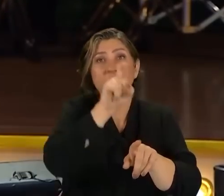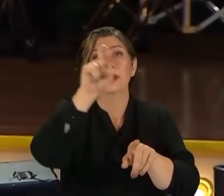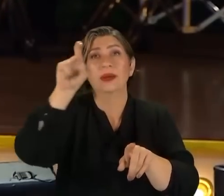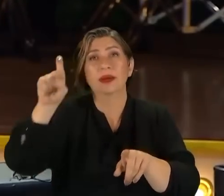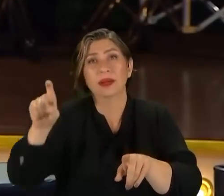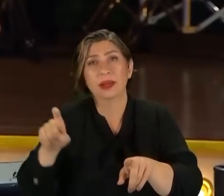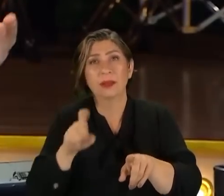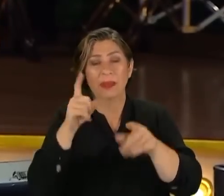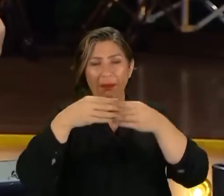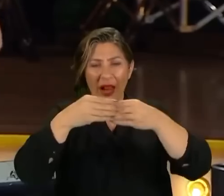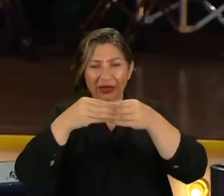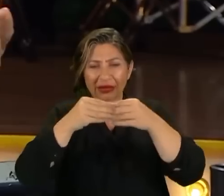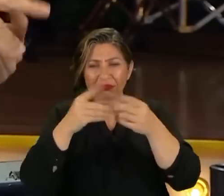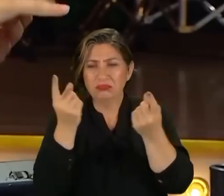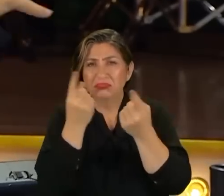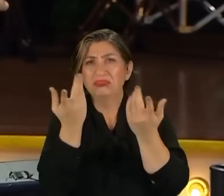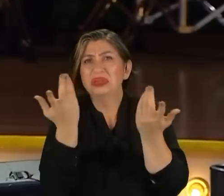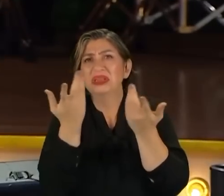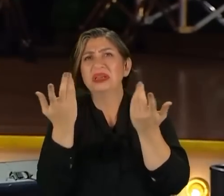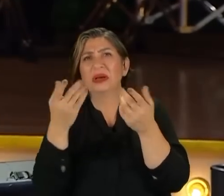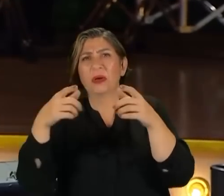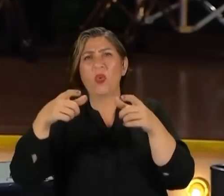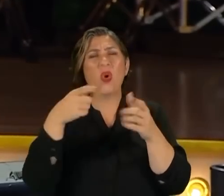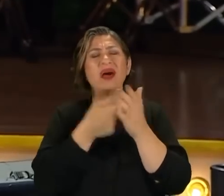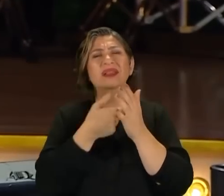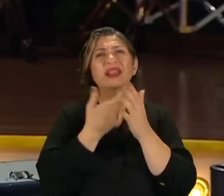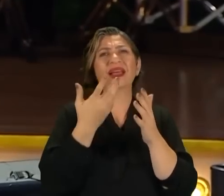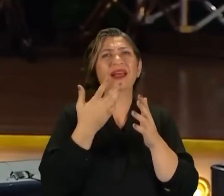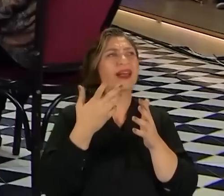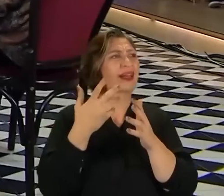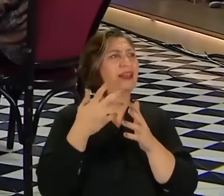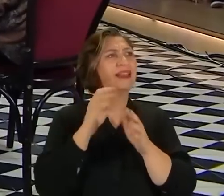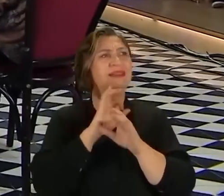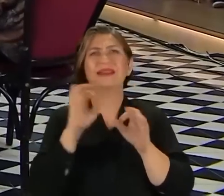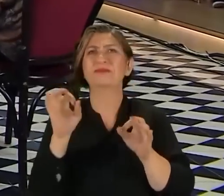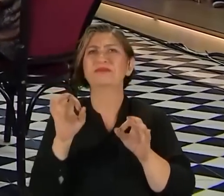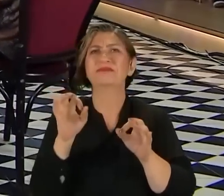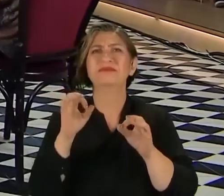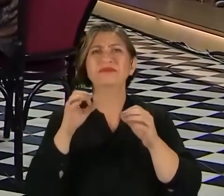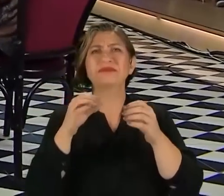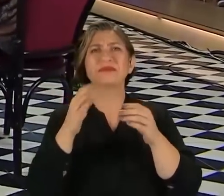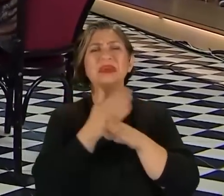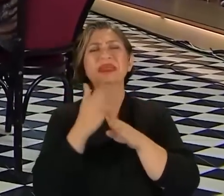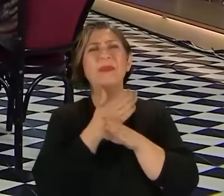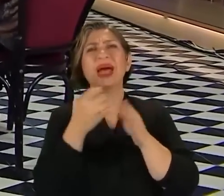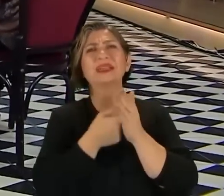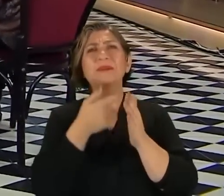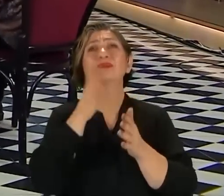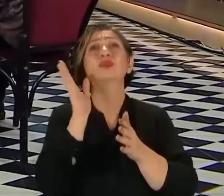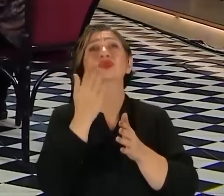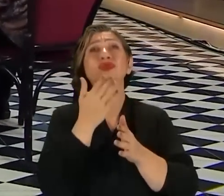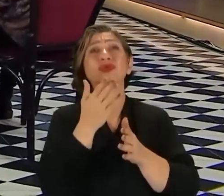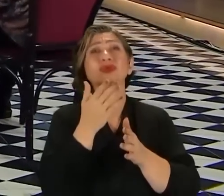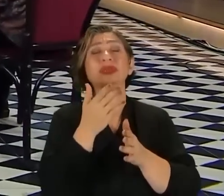bir plastikimsi, bakalitimsi, bakalitimsi, öyle değil mi madde onun vinilin LP malzemesi? Bilmiyor